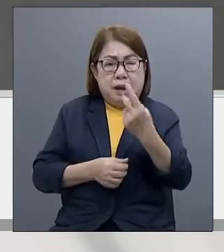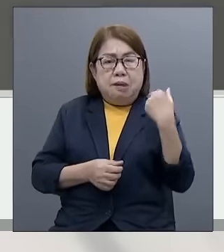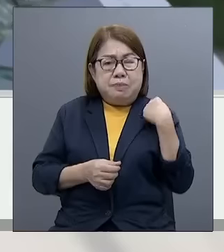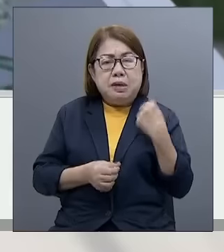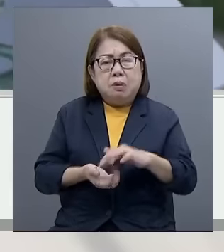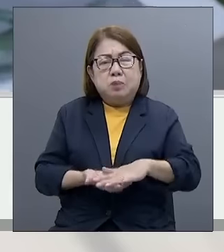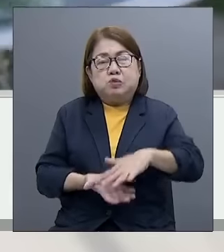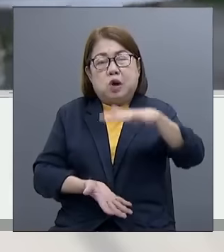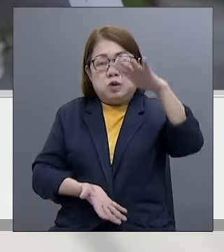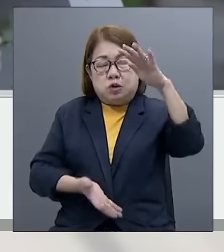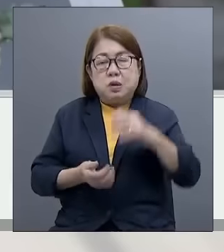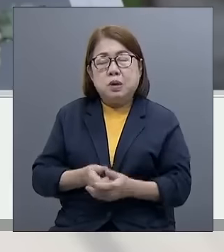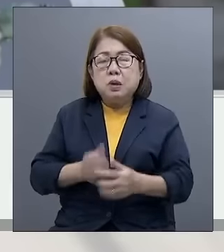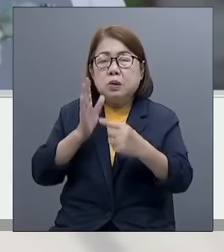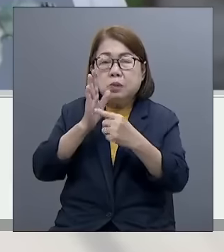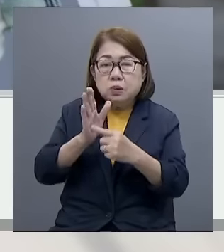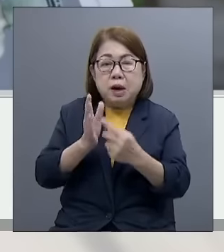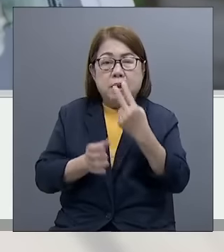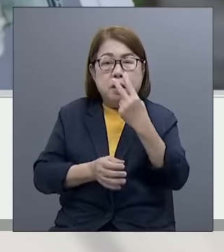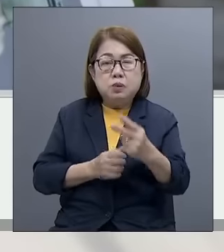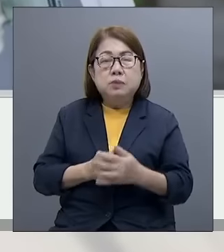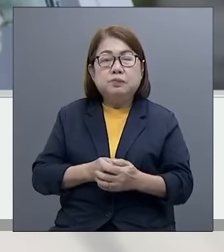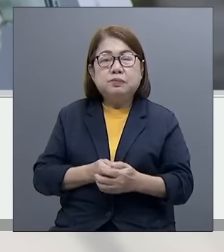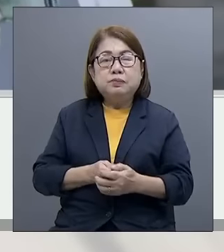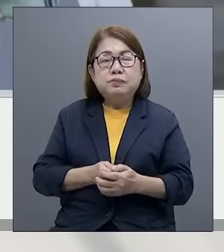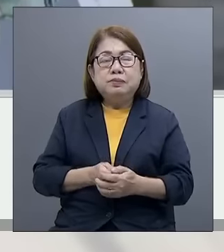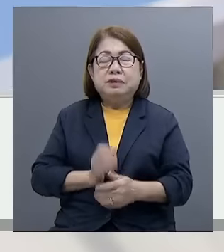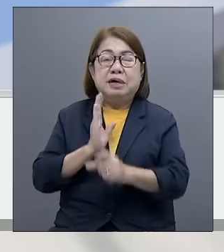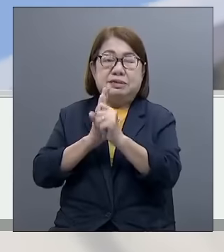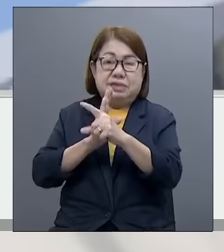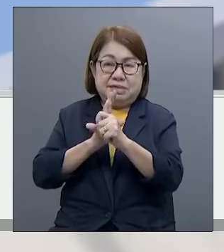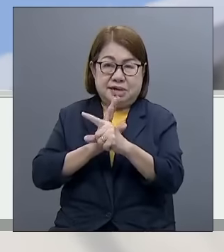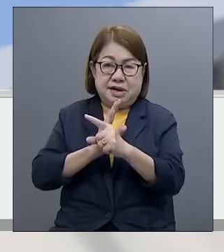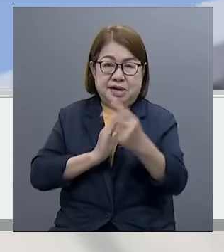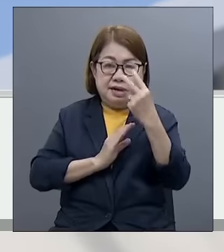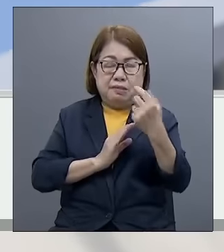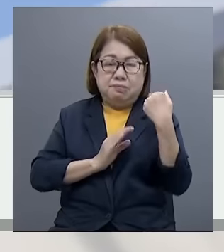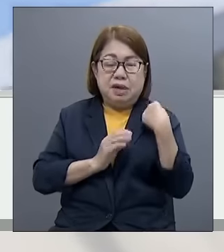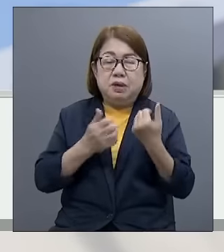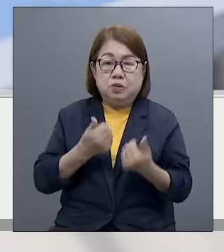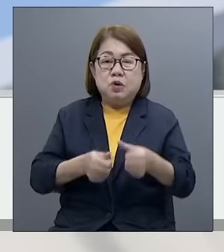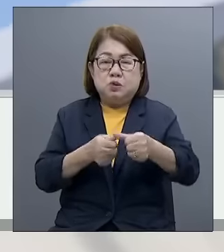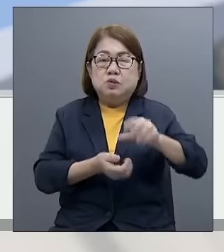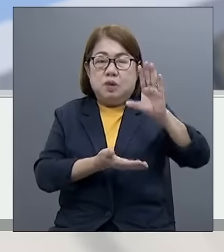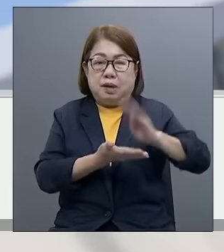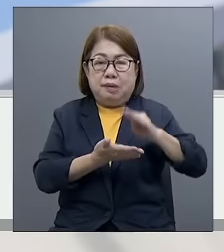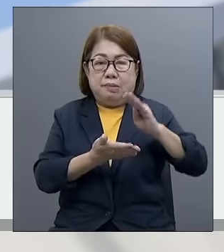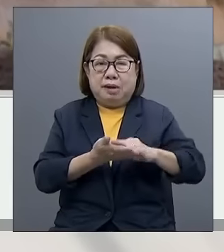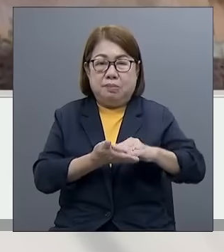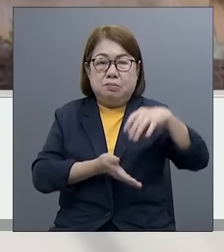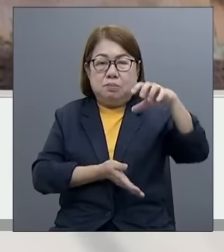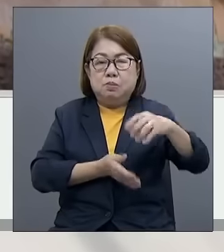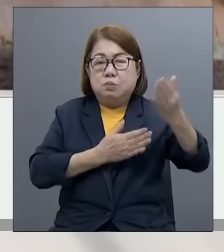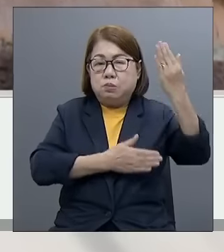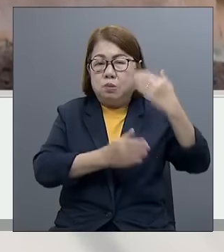ใหญ่เช่นประติมากรรมที่พบที่ปราสาทกำแพงใหญ่จังหวัดศรีสะเกษนะคะปัจจุบันก็อยู่ที่พิพิธภัณฑทัสถานแห่งชาติพิมาย